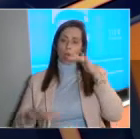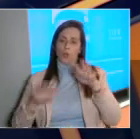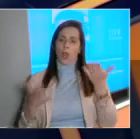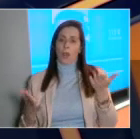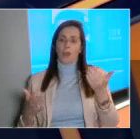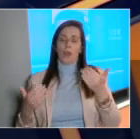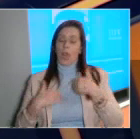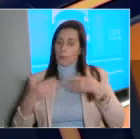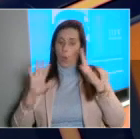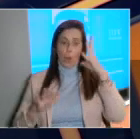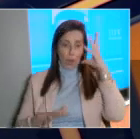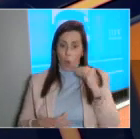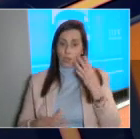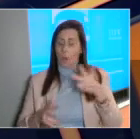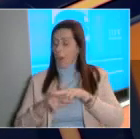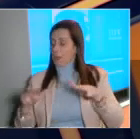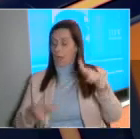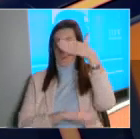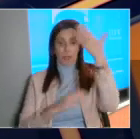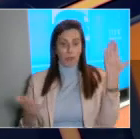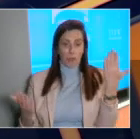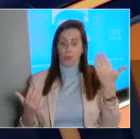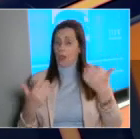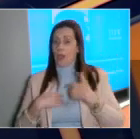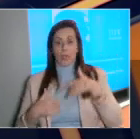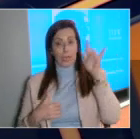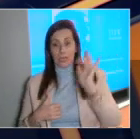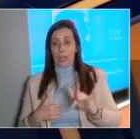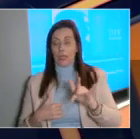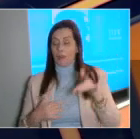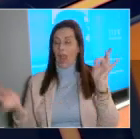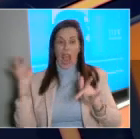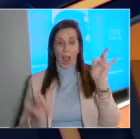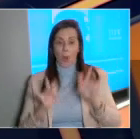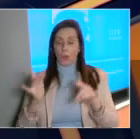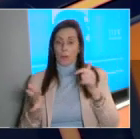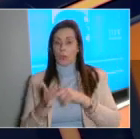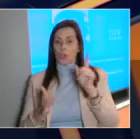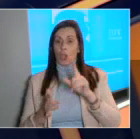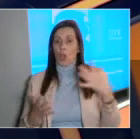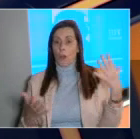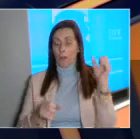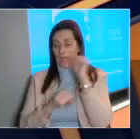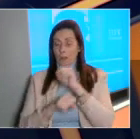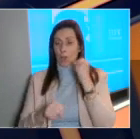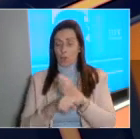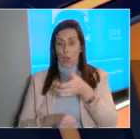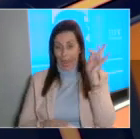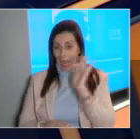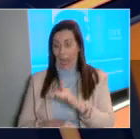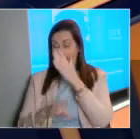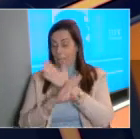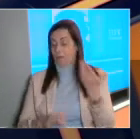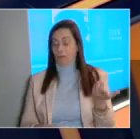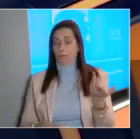הממשלה. אני מאוד מרוצה מהמצב במדינה. אני נגד חרמות. בגלל שלא מנצחים אותו, אז עושים עליו